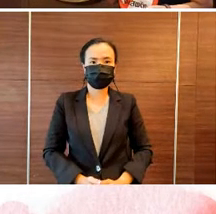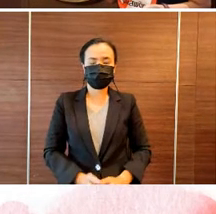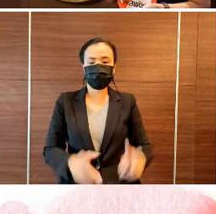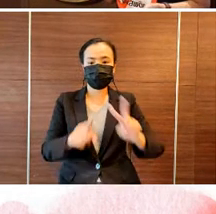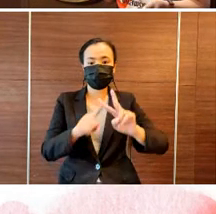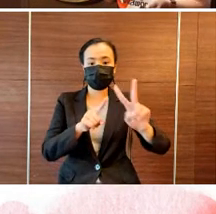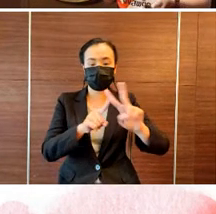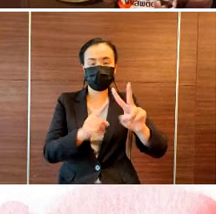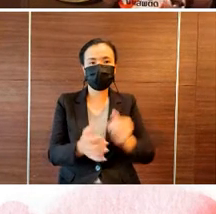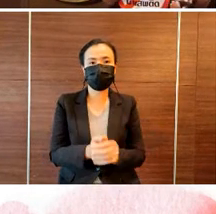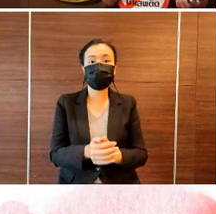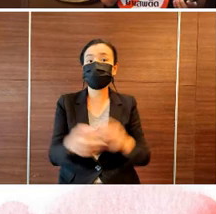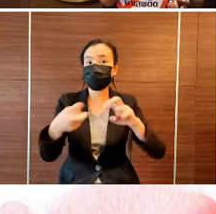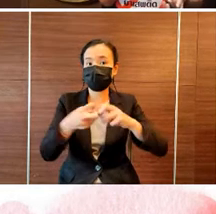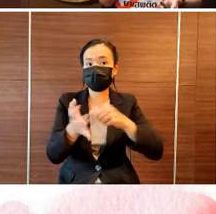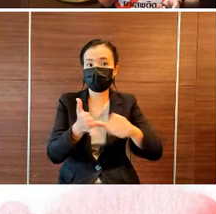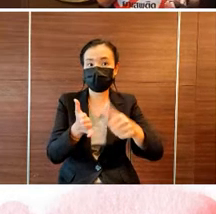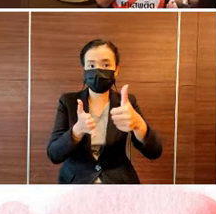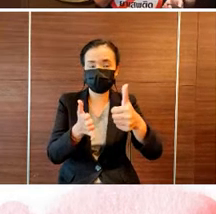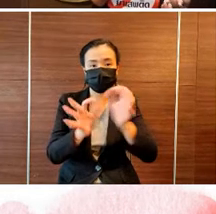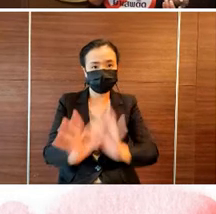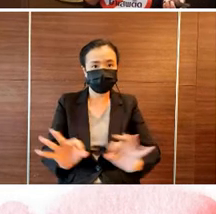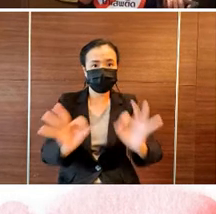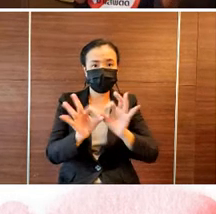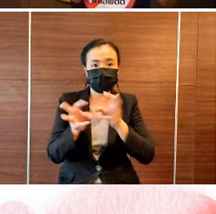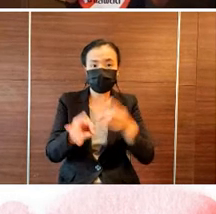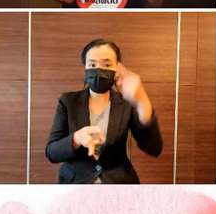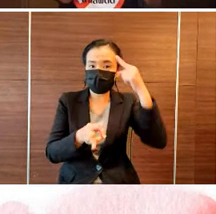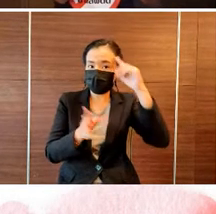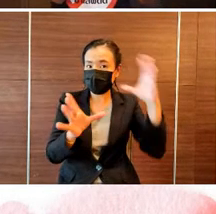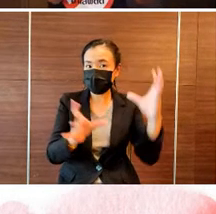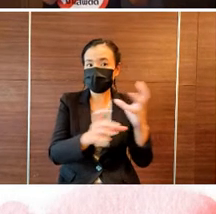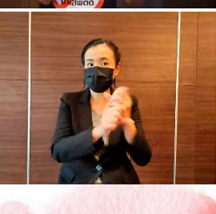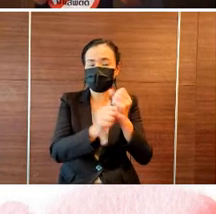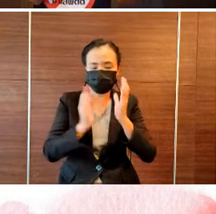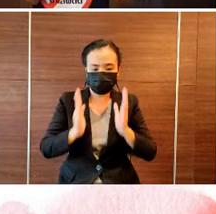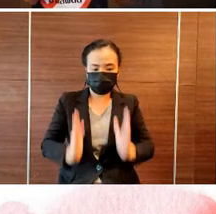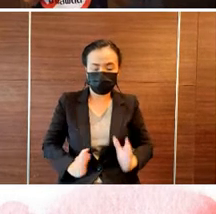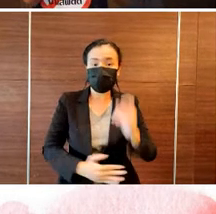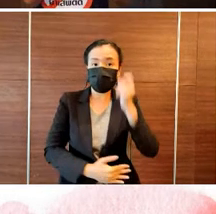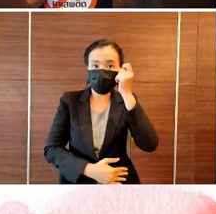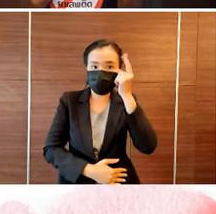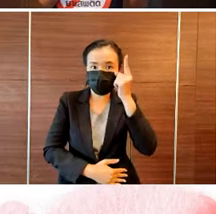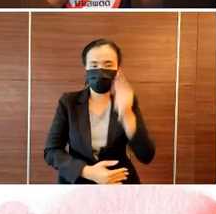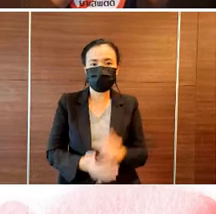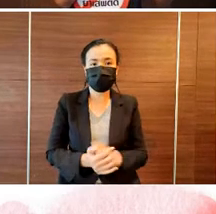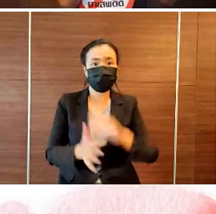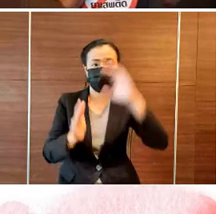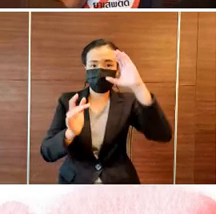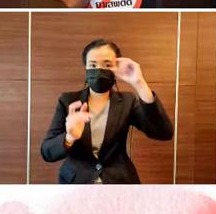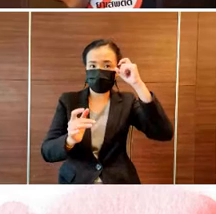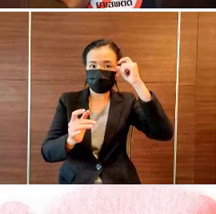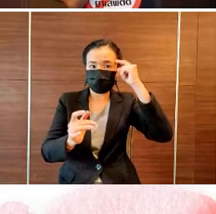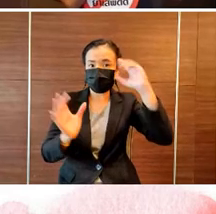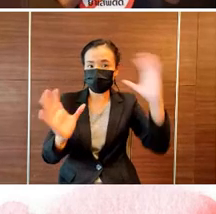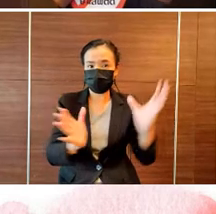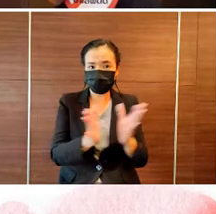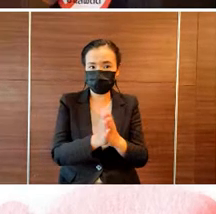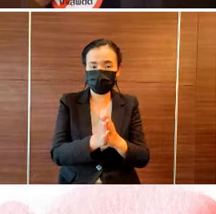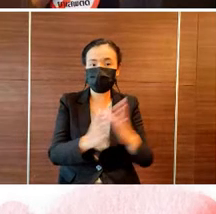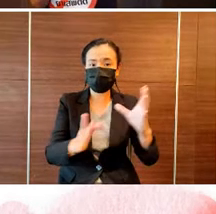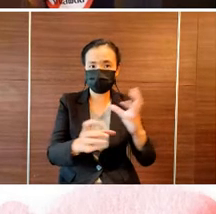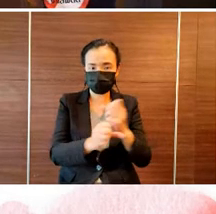ถ้าจะทางออกสำคัญก็คือมีมุมมองและหลักคิดแบบองค์รวมและเข้าใจความเป็นมนุษย์เนาะ หลักคิดแบบองค์รวมและเข้าใจความเป็นมนุษย์ห